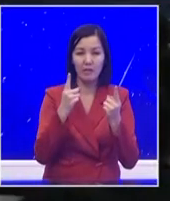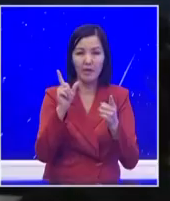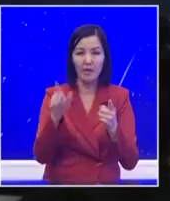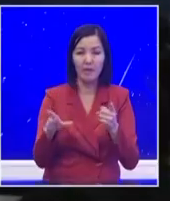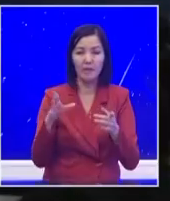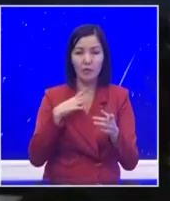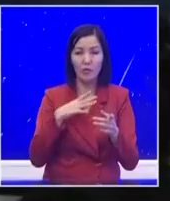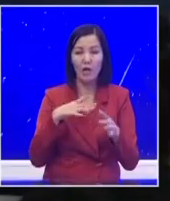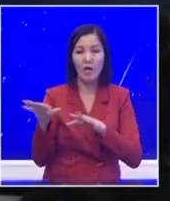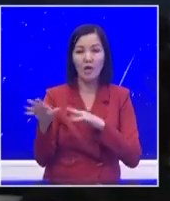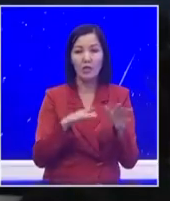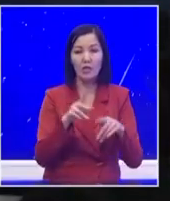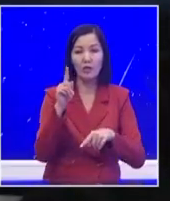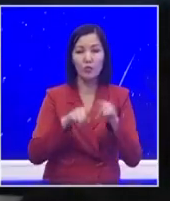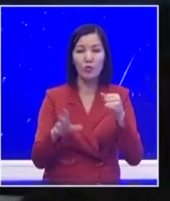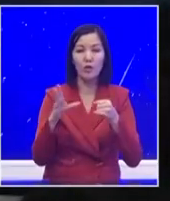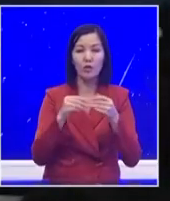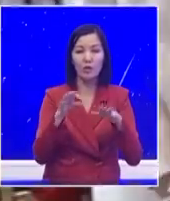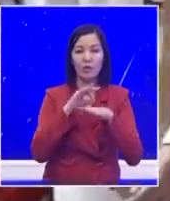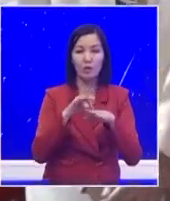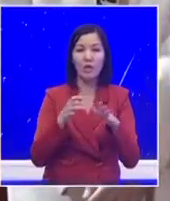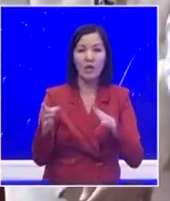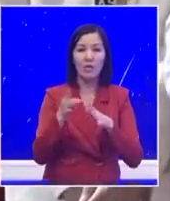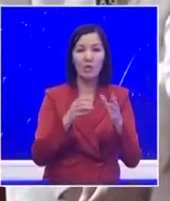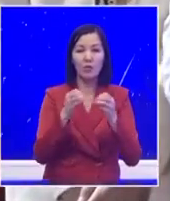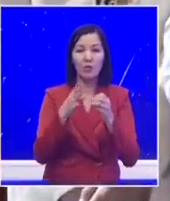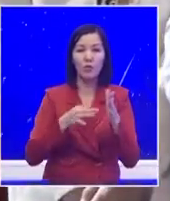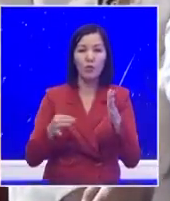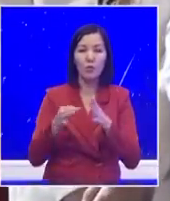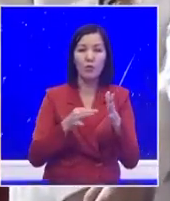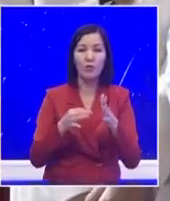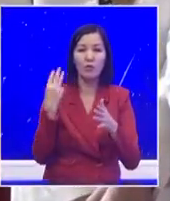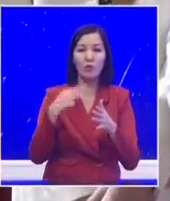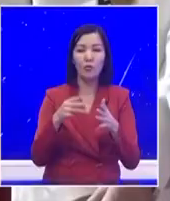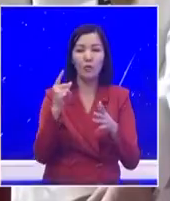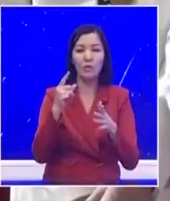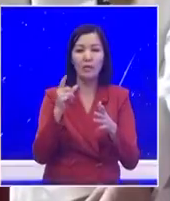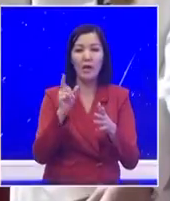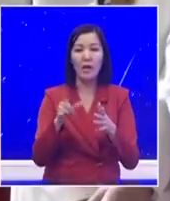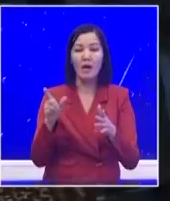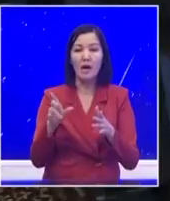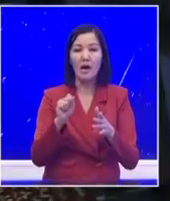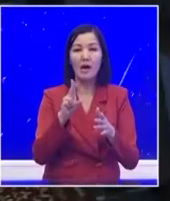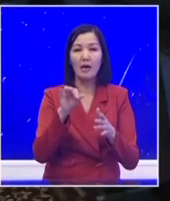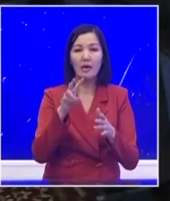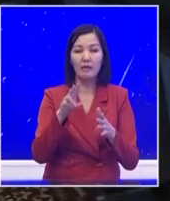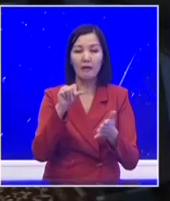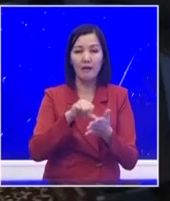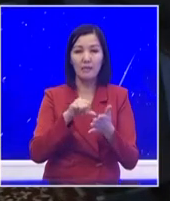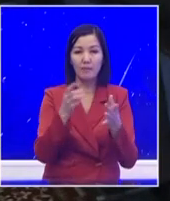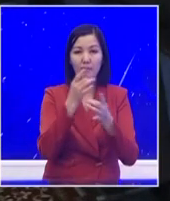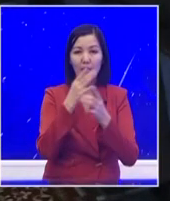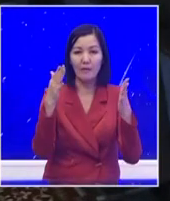арналған шара туған жерінде тойланды. Республиканың 14 облысынан 30 ақын жиылып, аудандық мәдениет үйінде жыр додасы